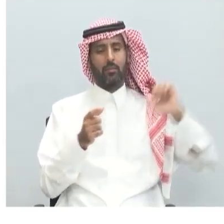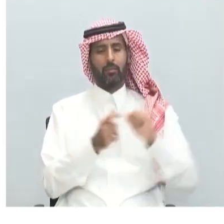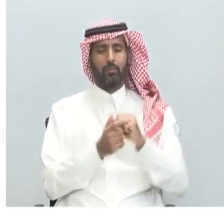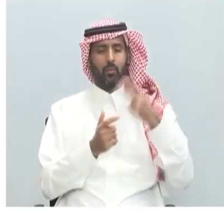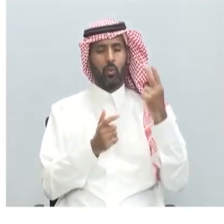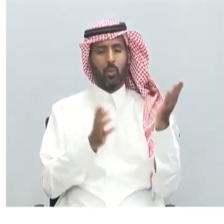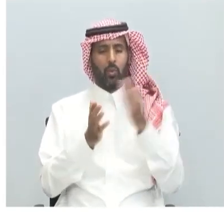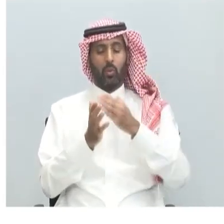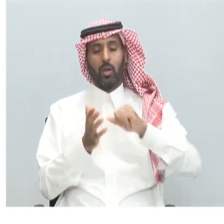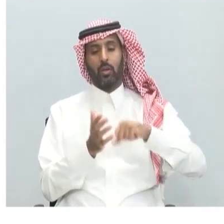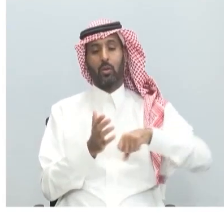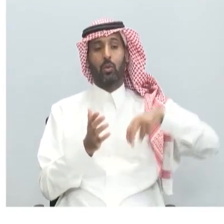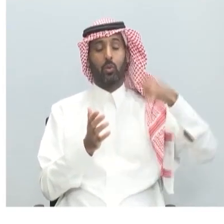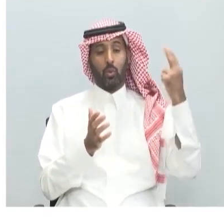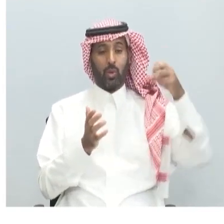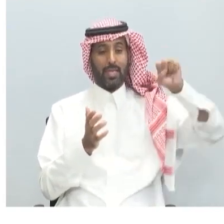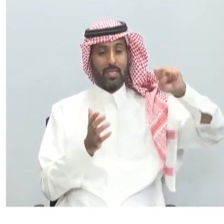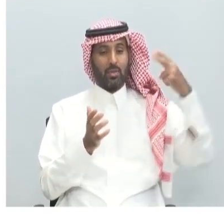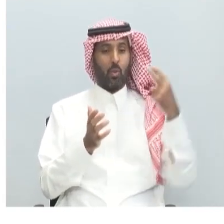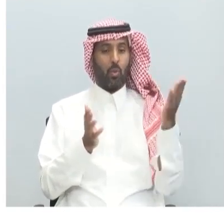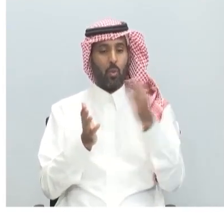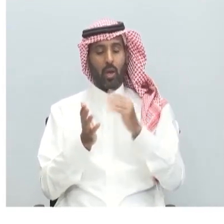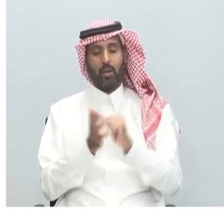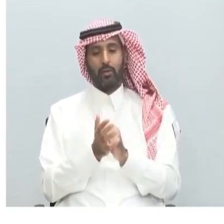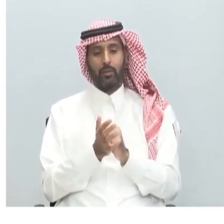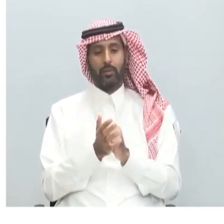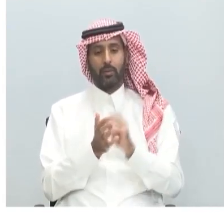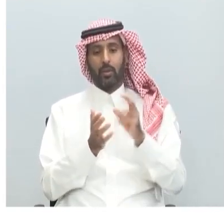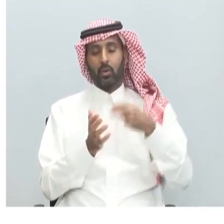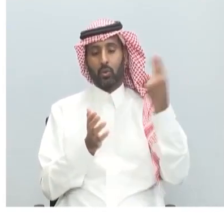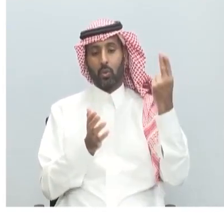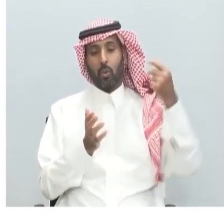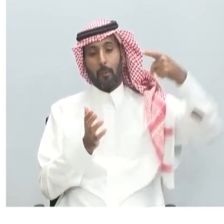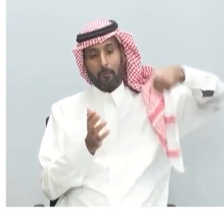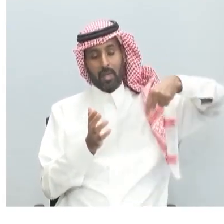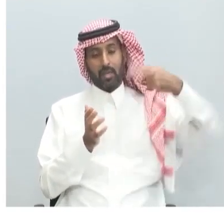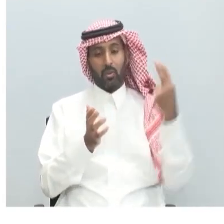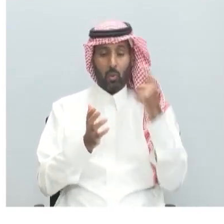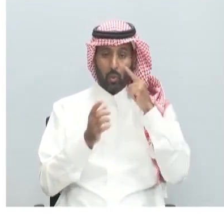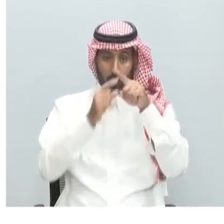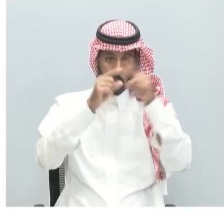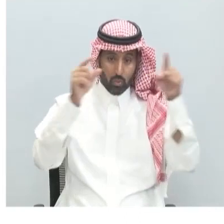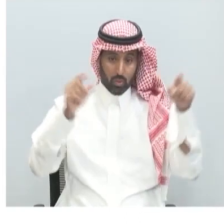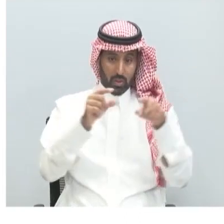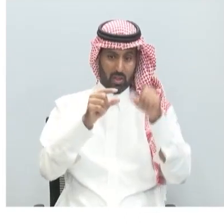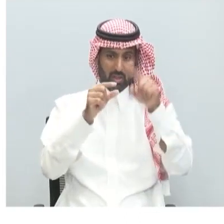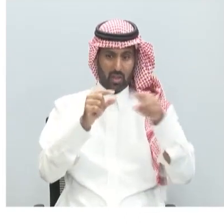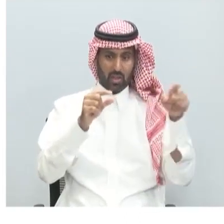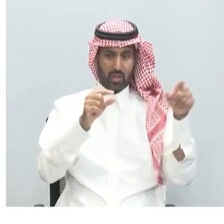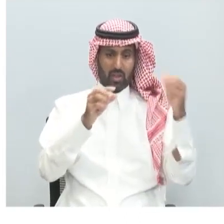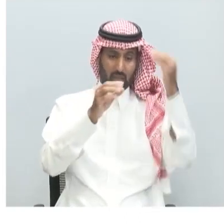لاحظ معي الرسم كيف يكون انني اكتب المستوى والمستوى الرئيسي والثانوي